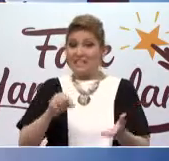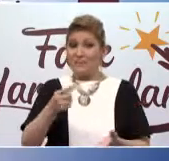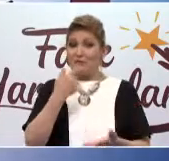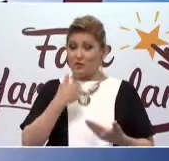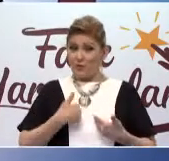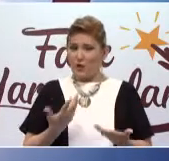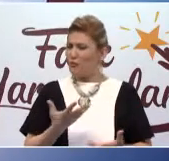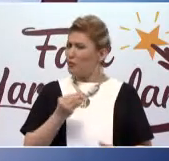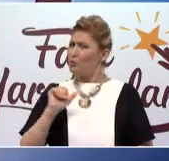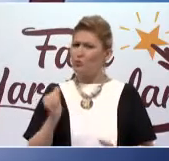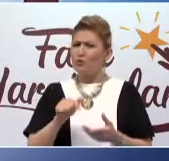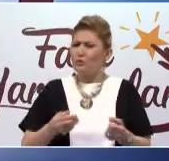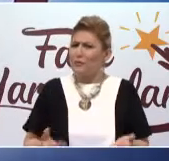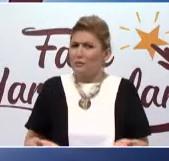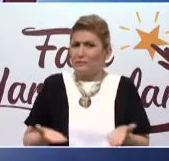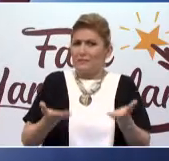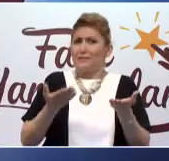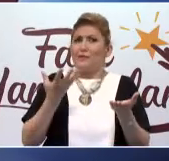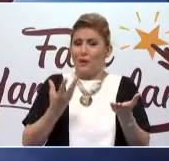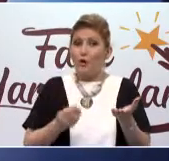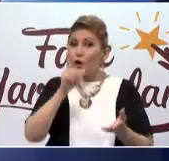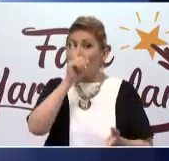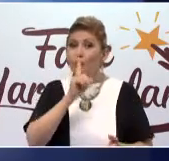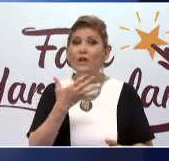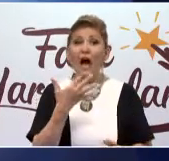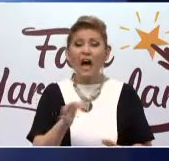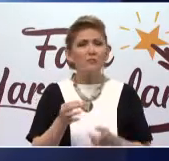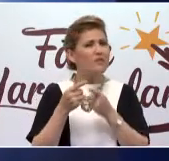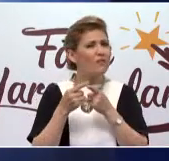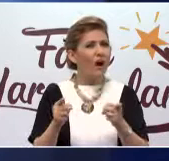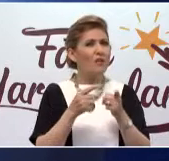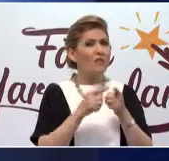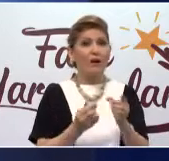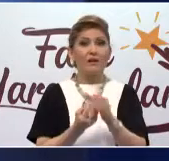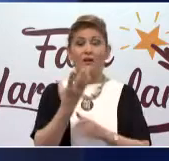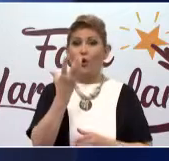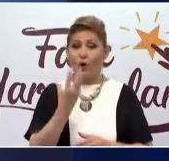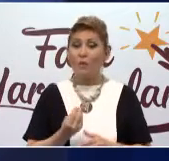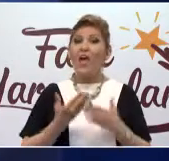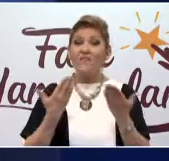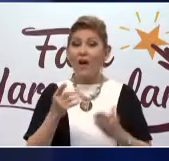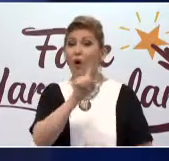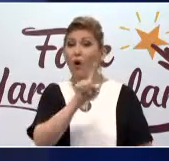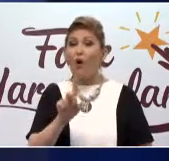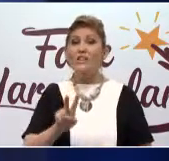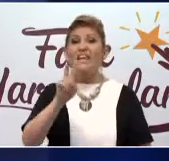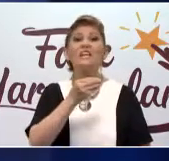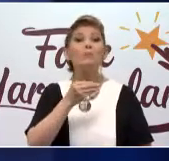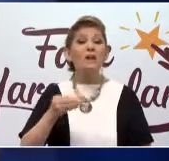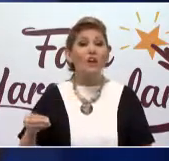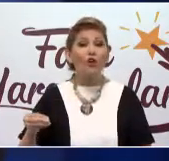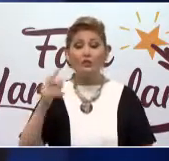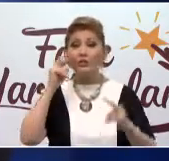söylenen müthiş rakamlara ulaşmışız. 160 fark yaratanımız olmuş ve 17 milyonu aşkın